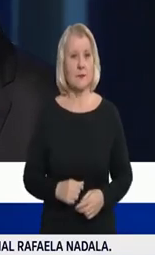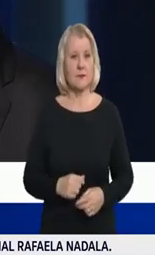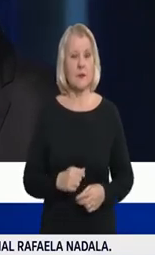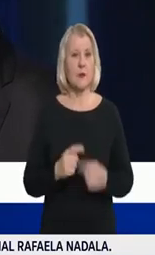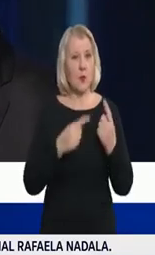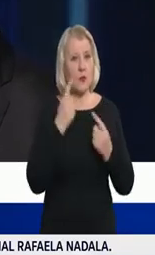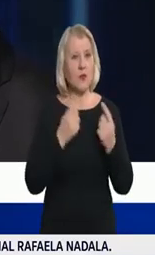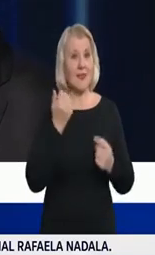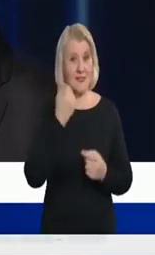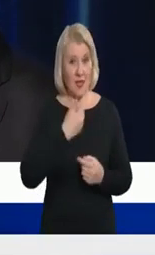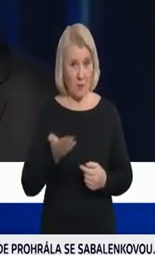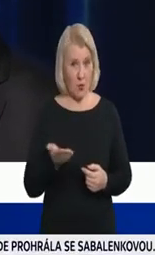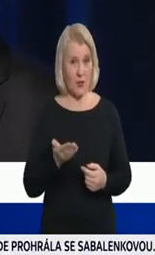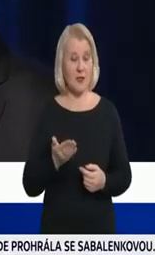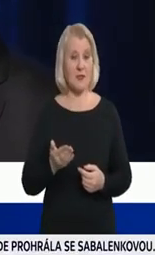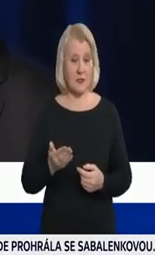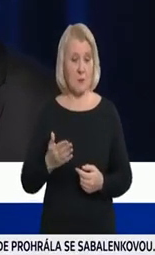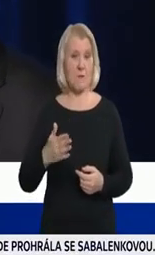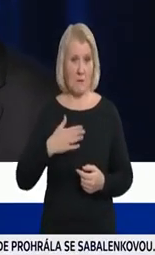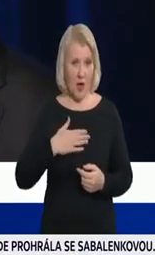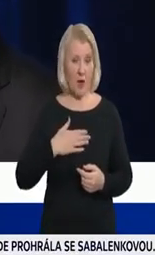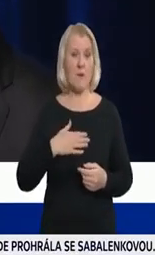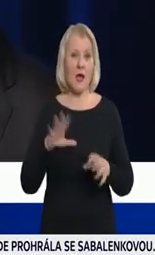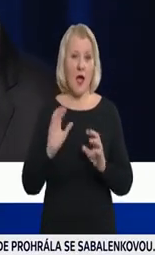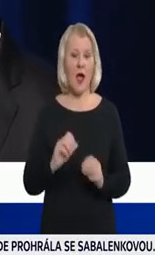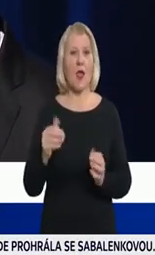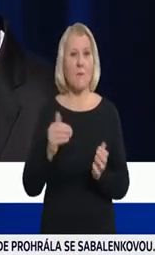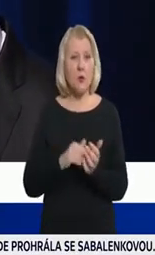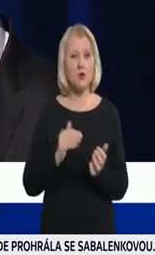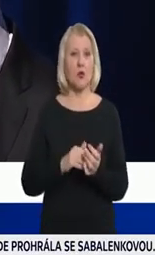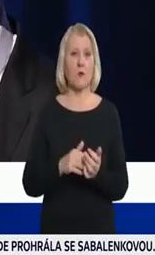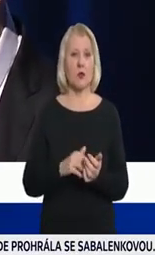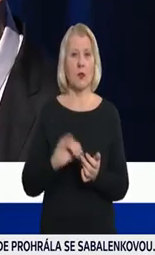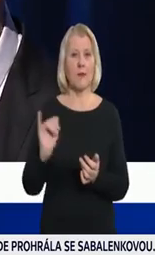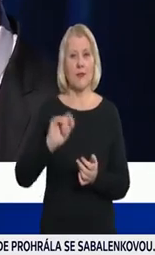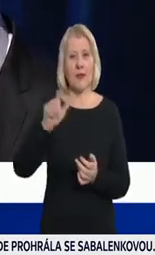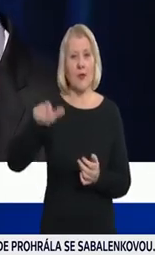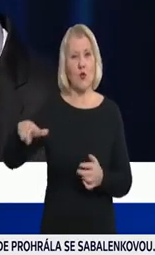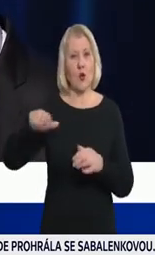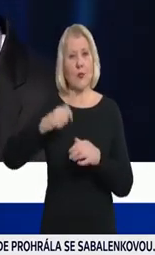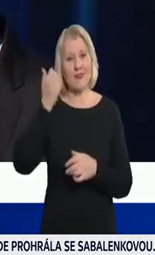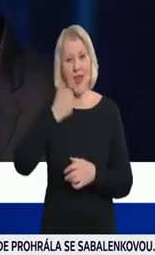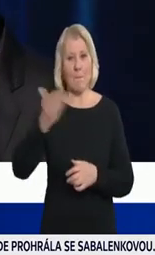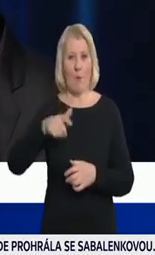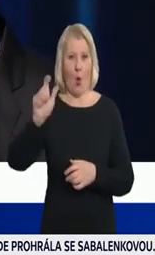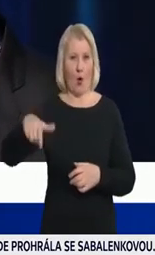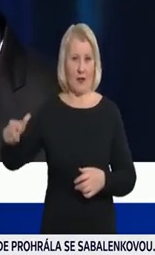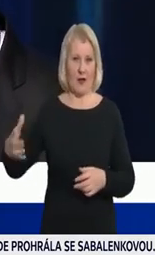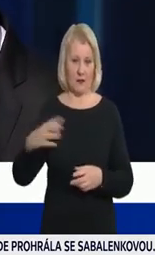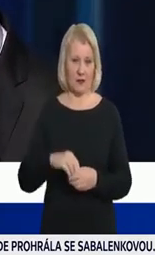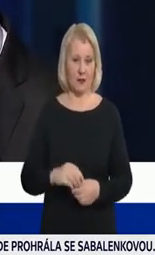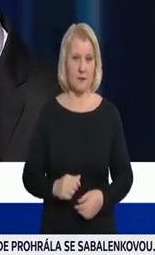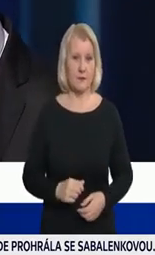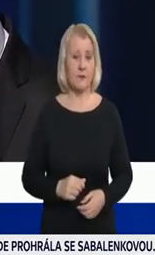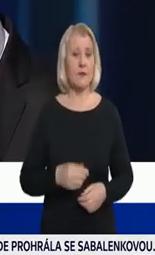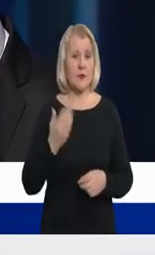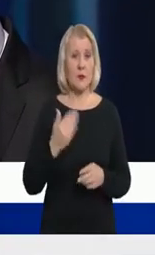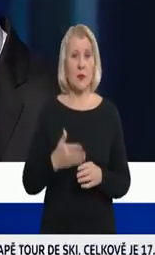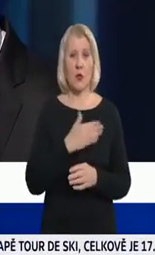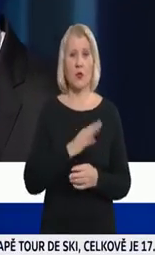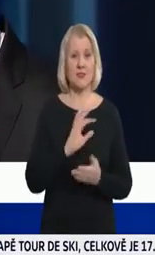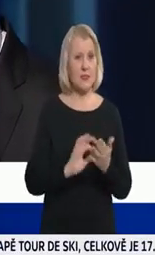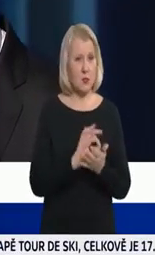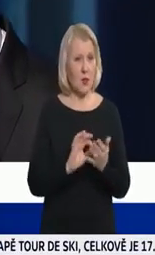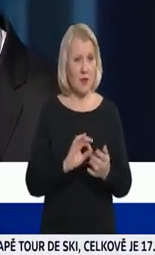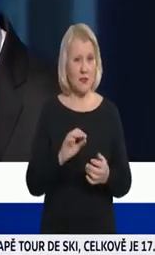Demokracii máme, teď ještě potřebujeme nějaké demokraty. My jsme v situaci, kdy v souvislosti s tím